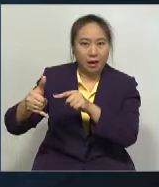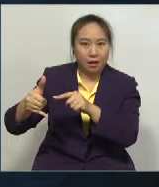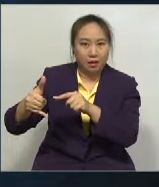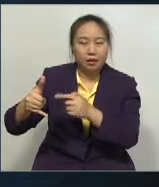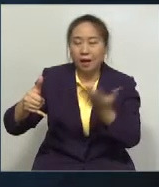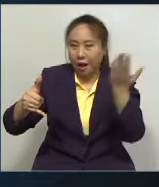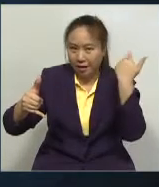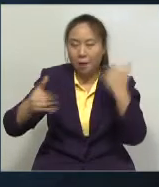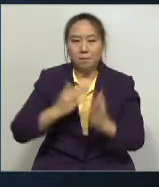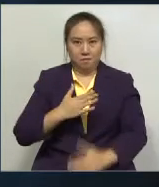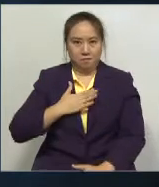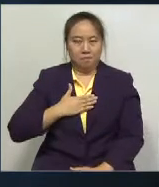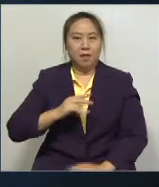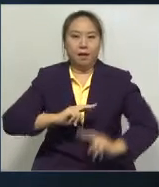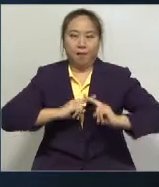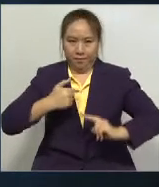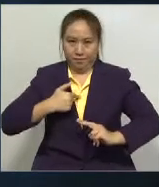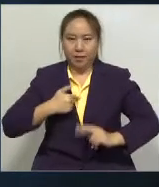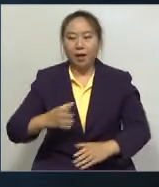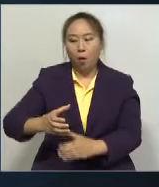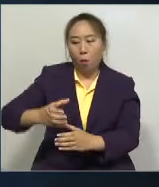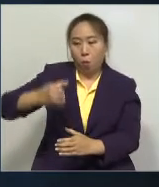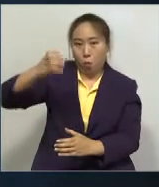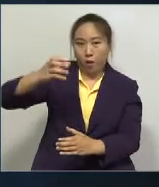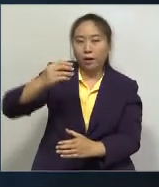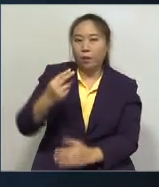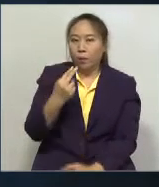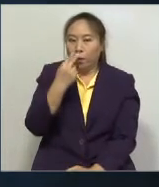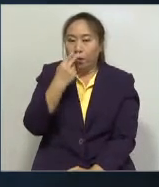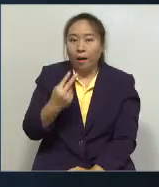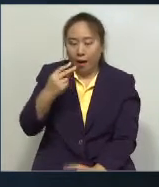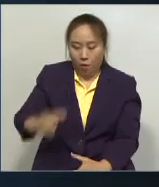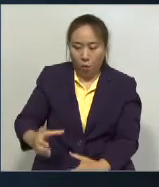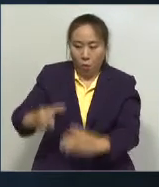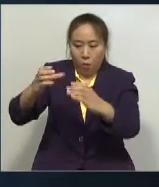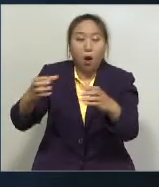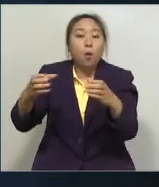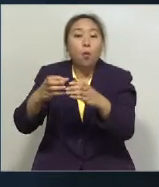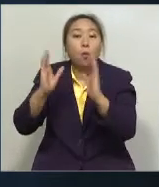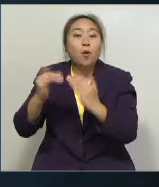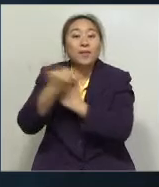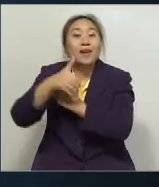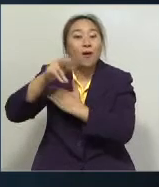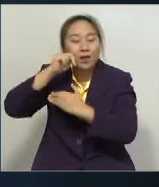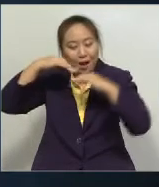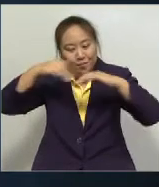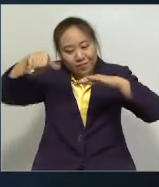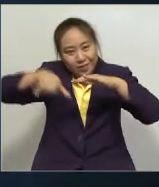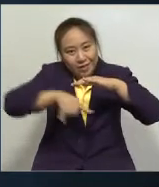นั้นท่านก็รับอาสานะครับที่จะไปวางขวดอากาศร่วมกับทีมดำน้ำต่างชาติ